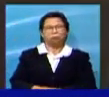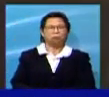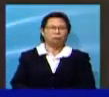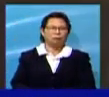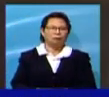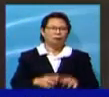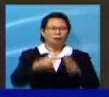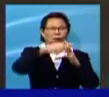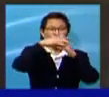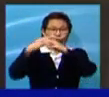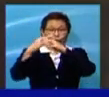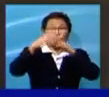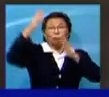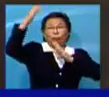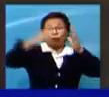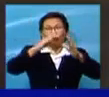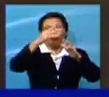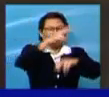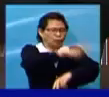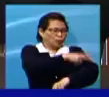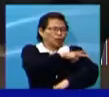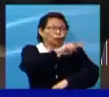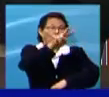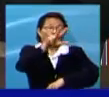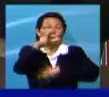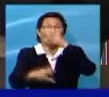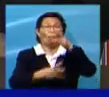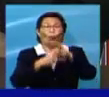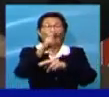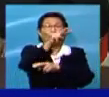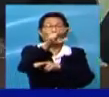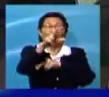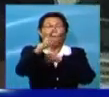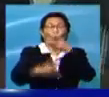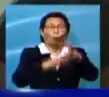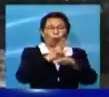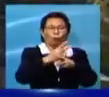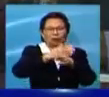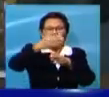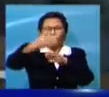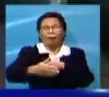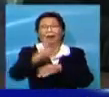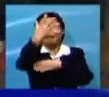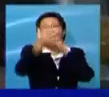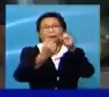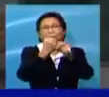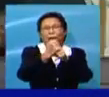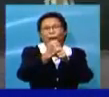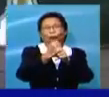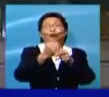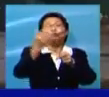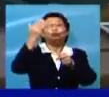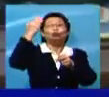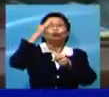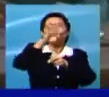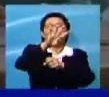Skuad kriket negara kini berada di ranking 23 dunia selepas 5 tahun berada di kedudukan 49.